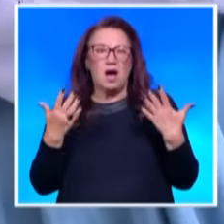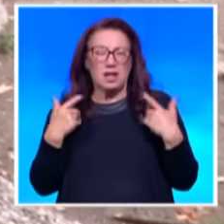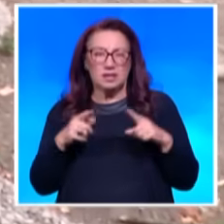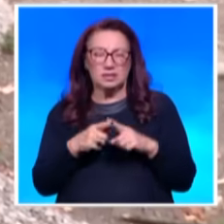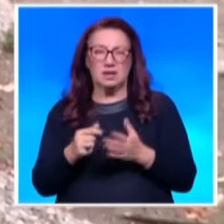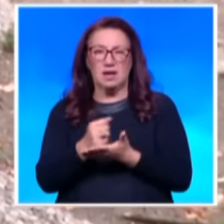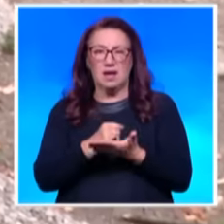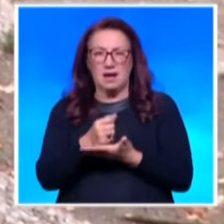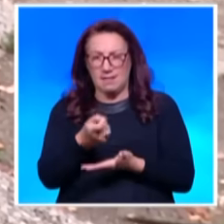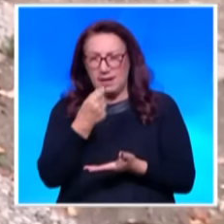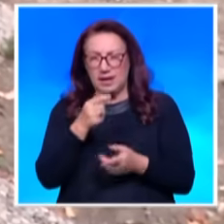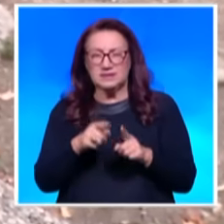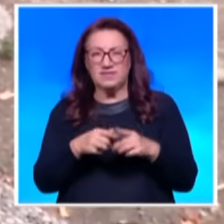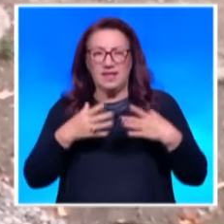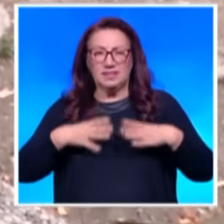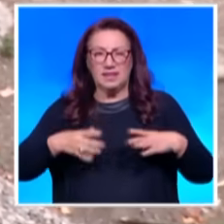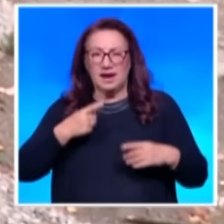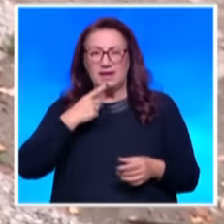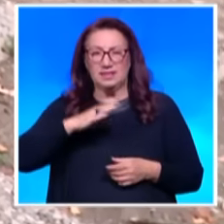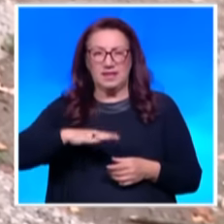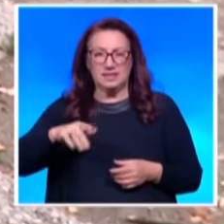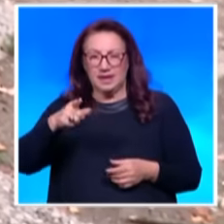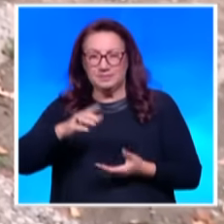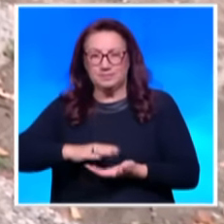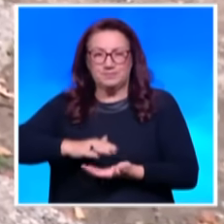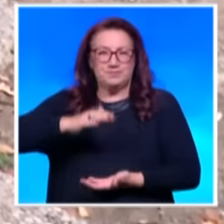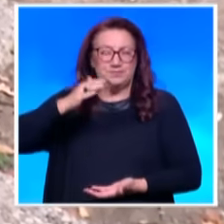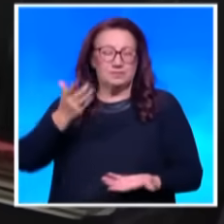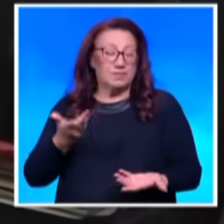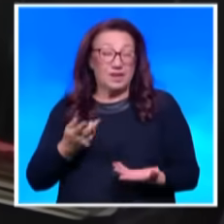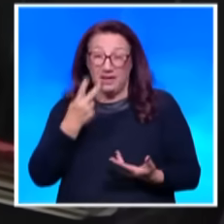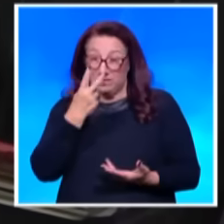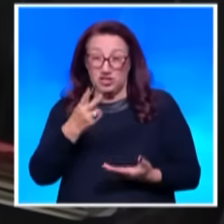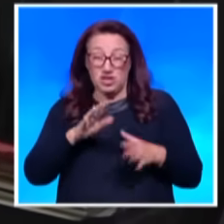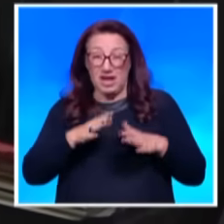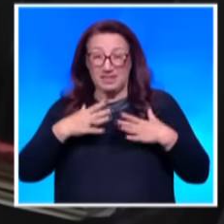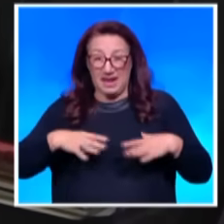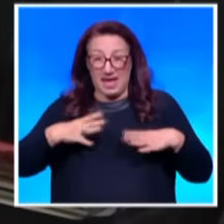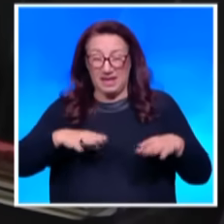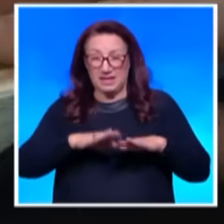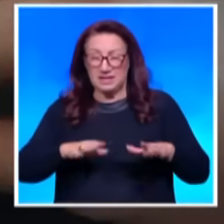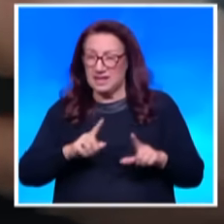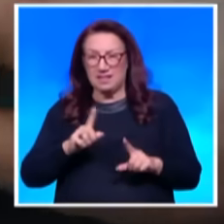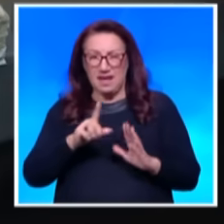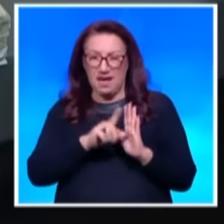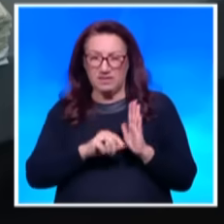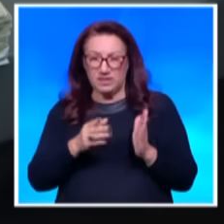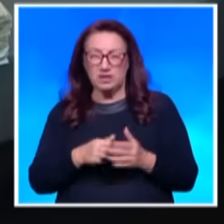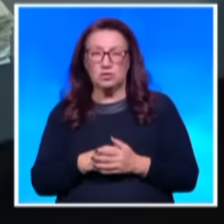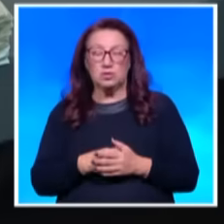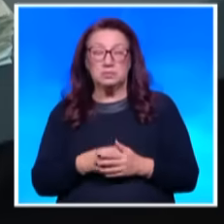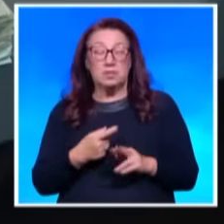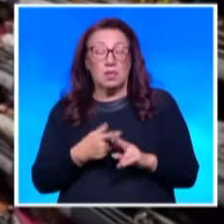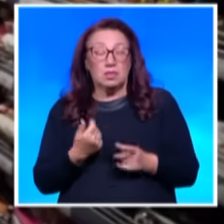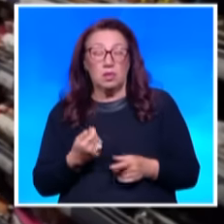детето. Дрешки, включително защото расте, а дрешките за деца никак не са евтини. А на този фон, ръста на доходите е по-малък от ръста